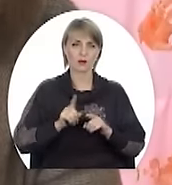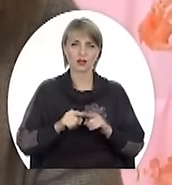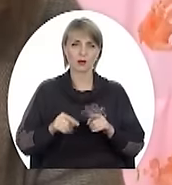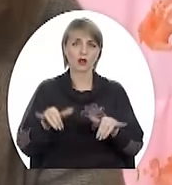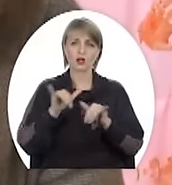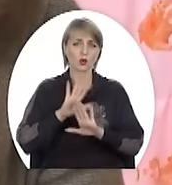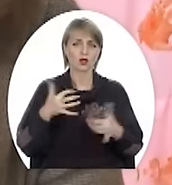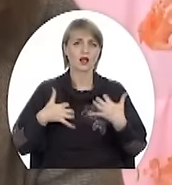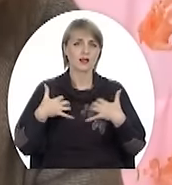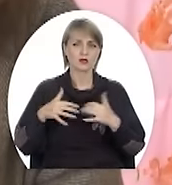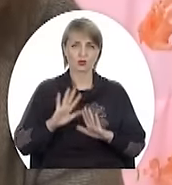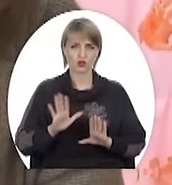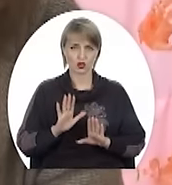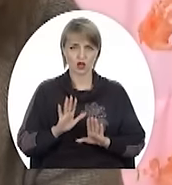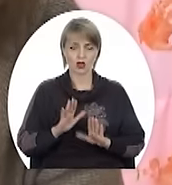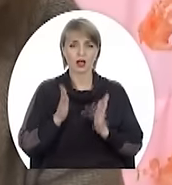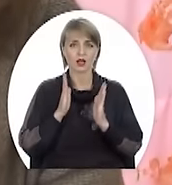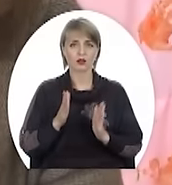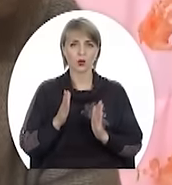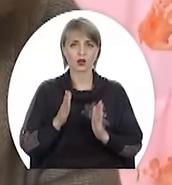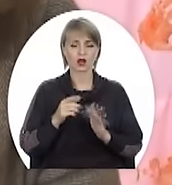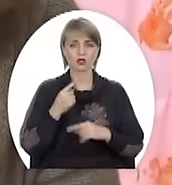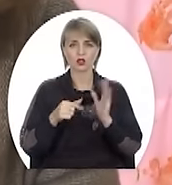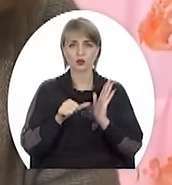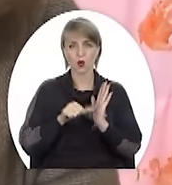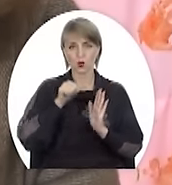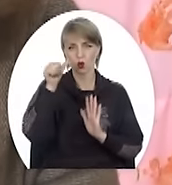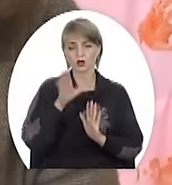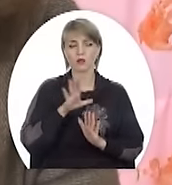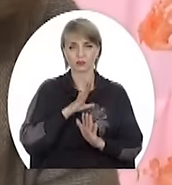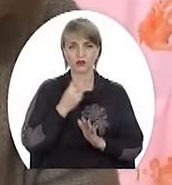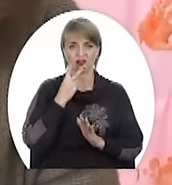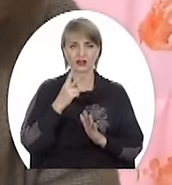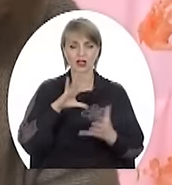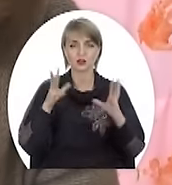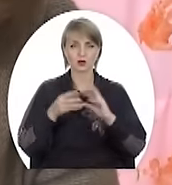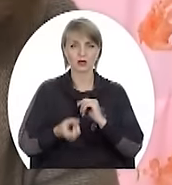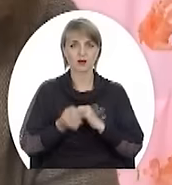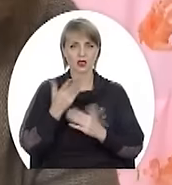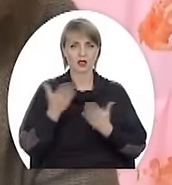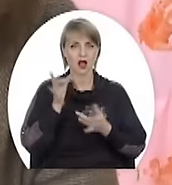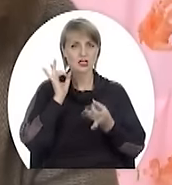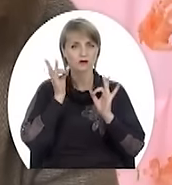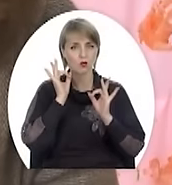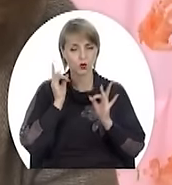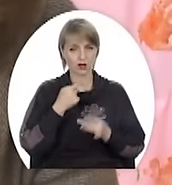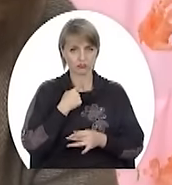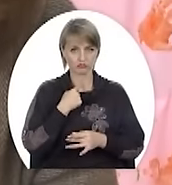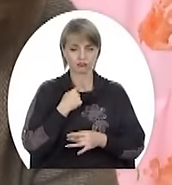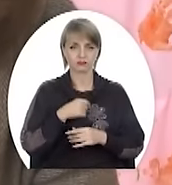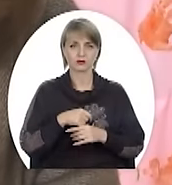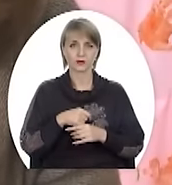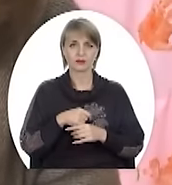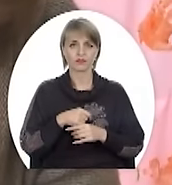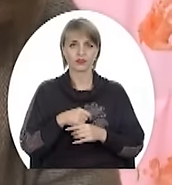образовании, поэтому мы никуда не спешили, не торопились. И только вот через полгода стали видны результаты. Появились какие-то звуки,